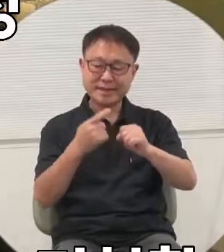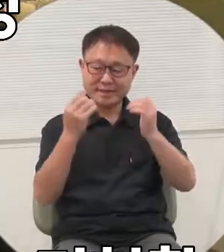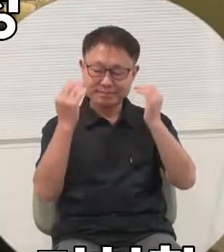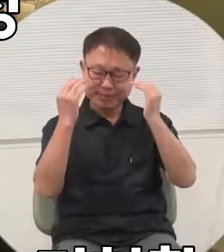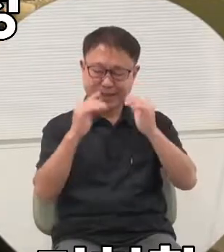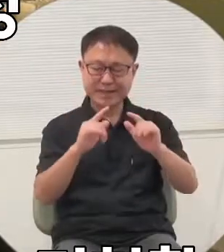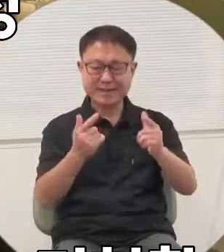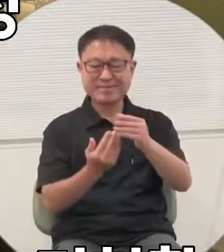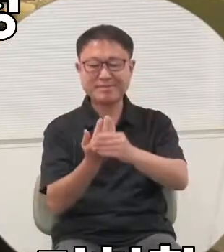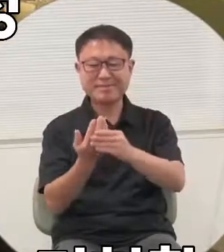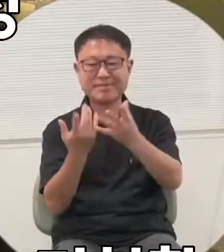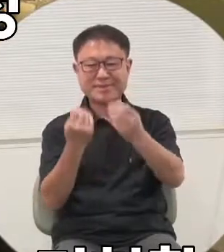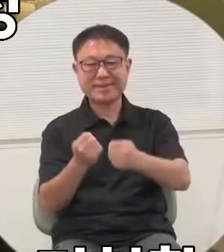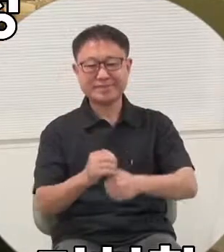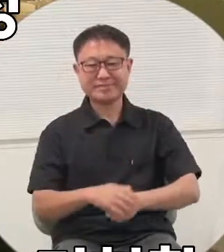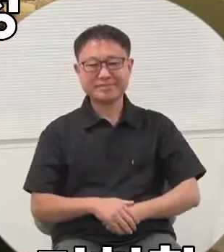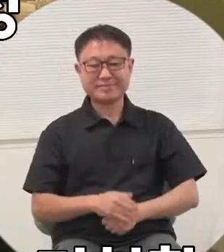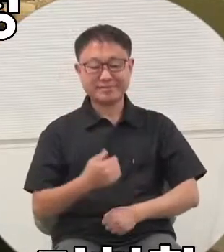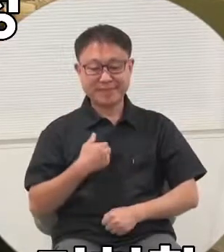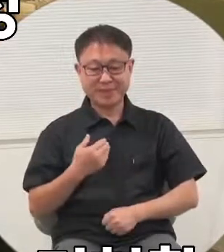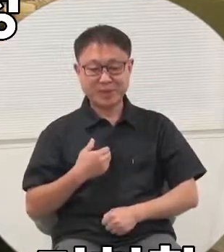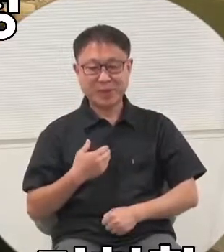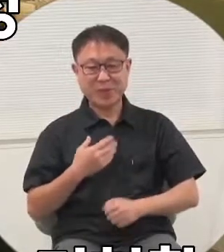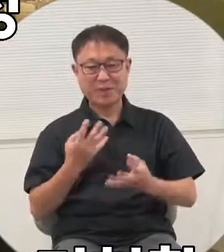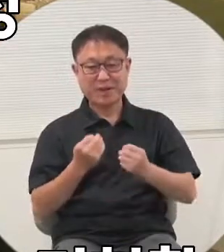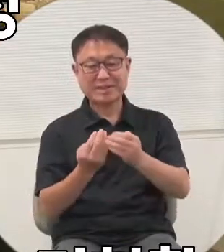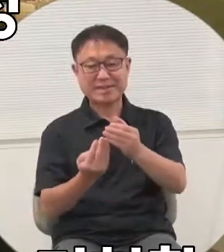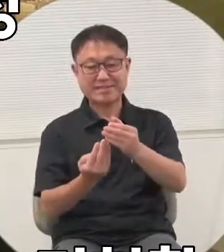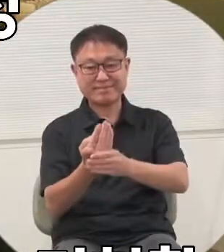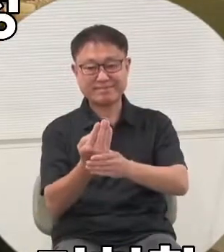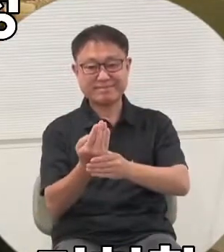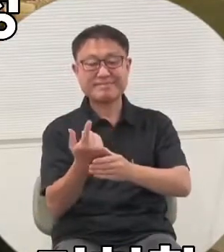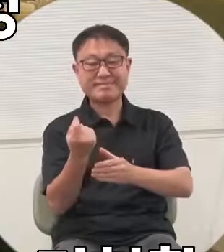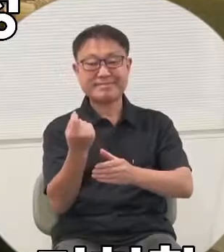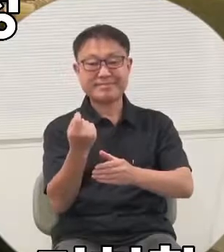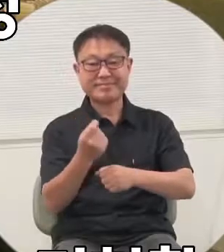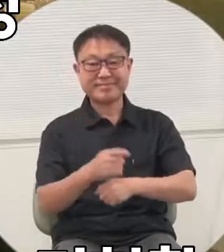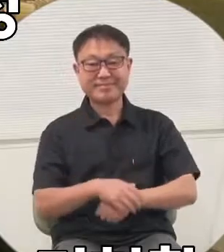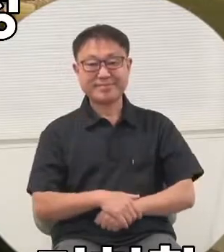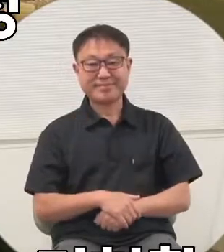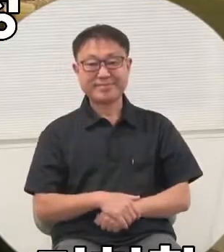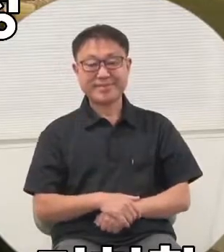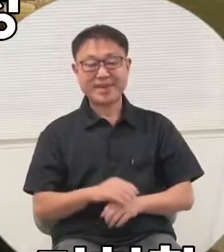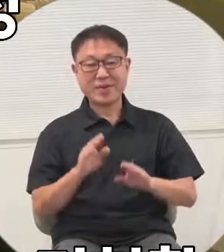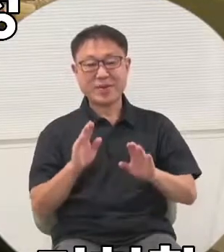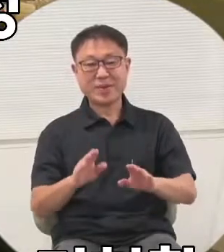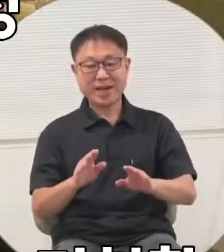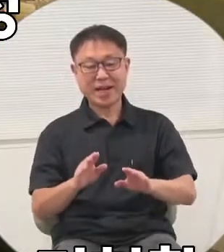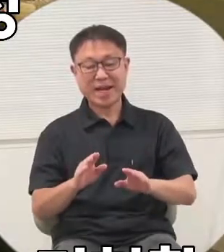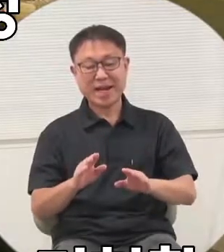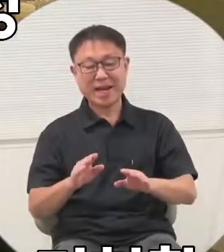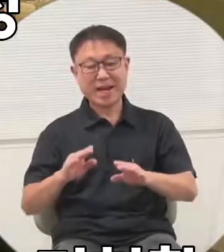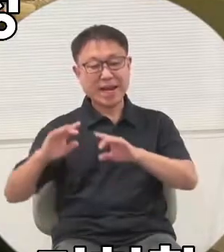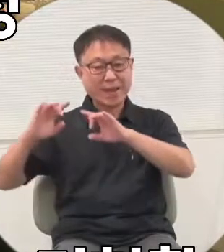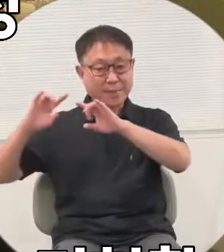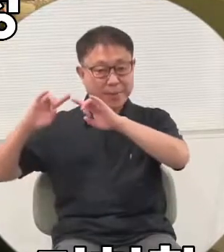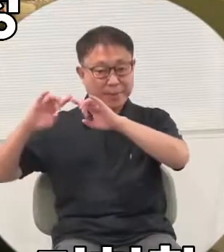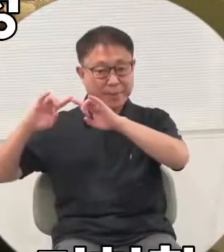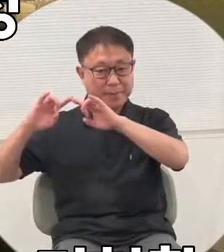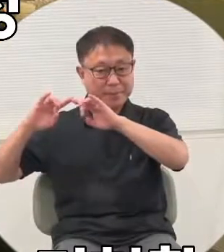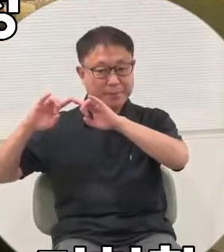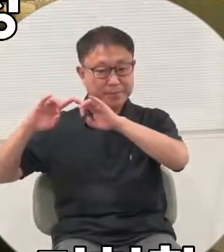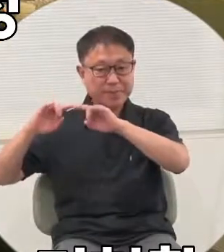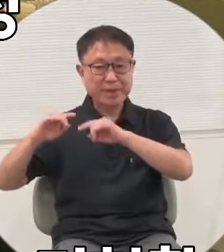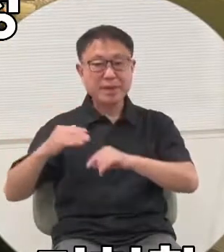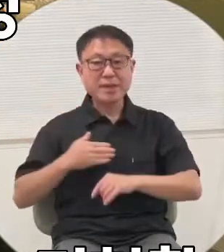그래서 여러분들도 그렇고 저희도 그렇고 많은 일들이 있었는데요. 아, 올해 미니 FM은 그